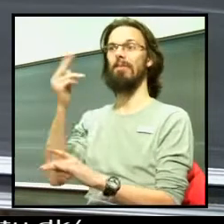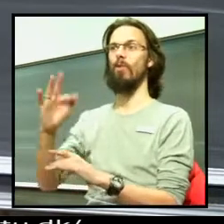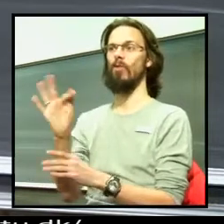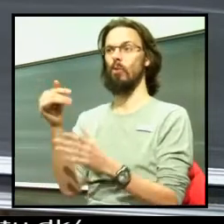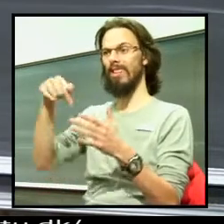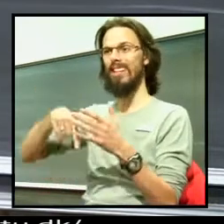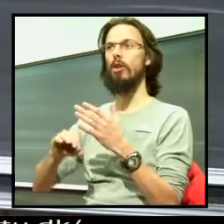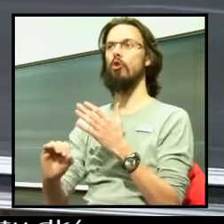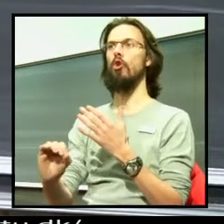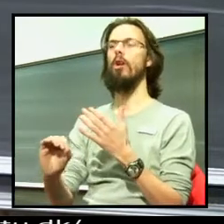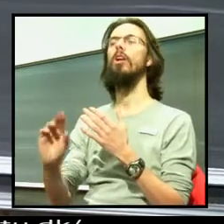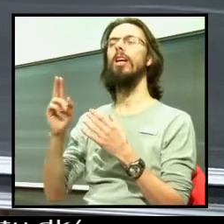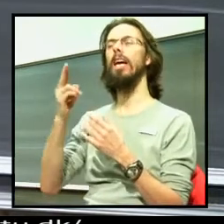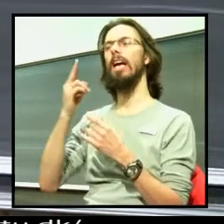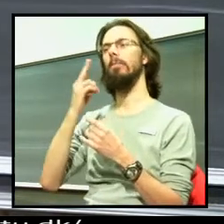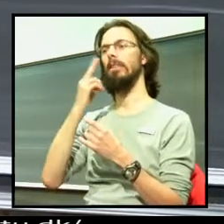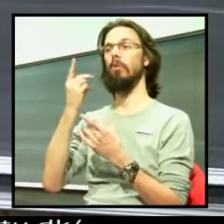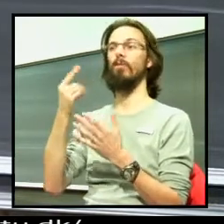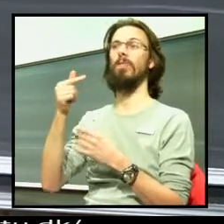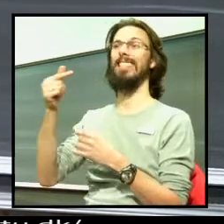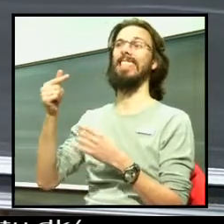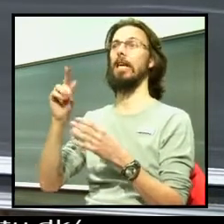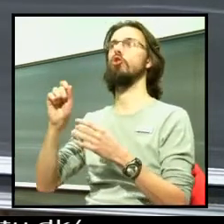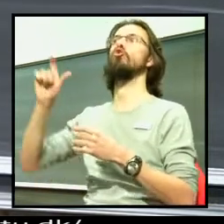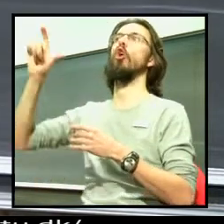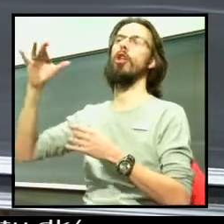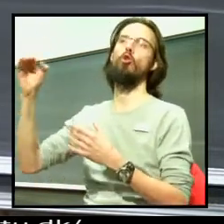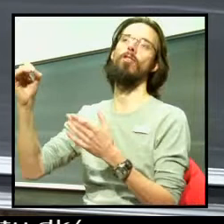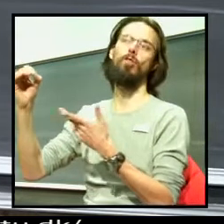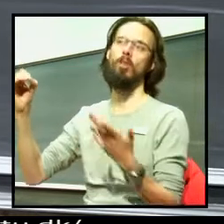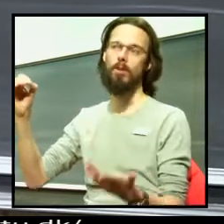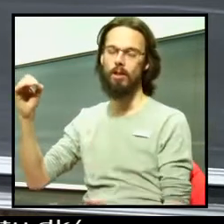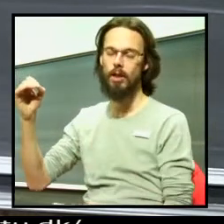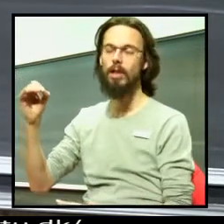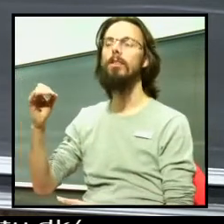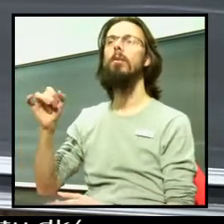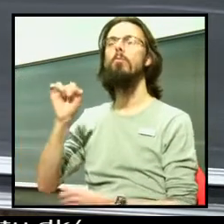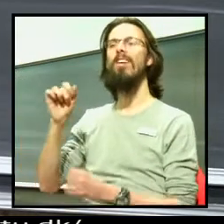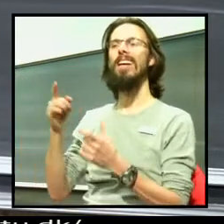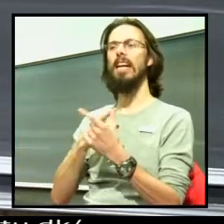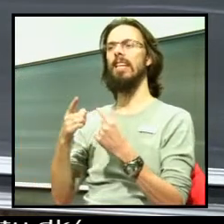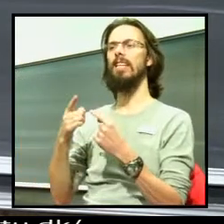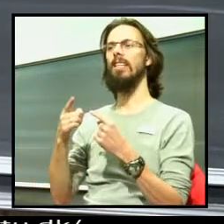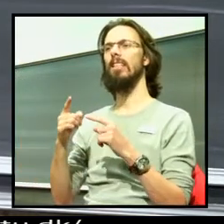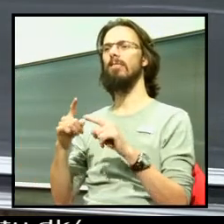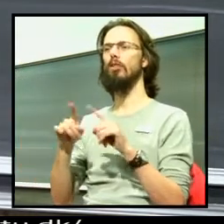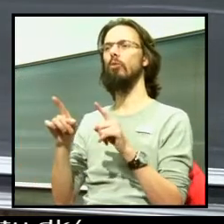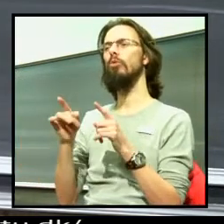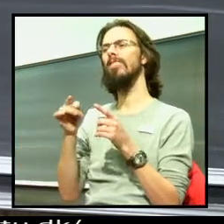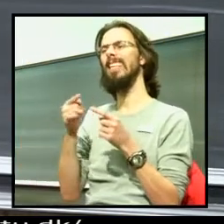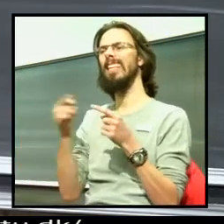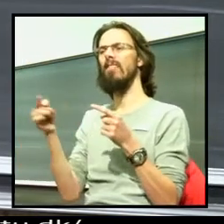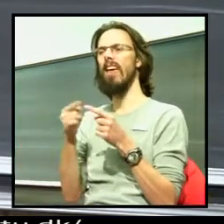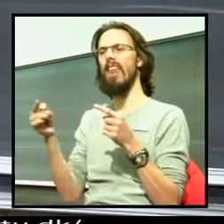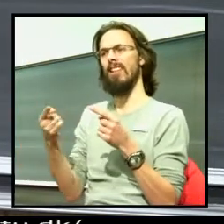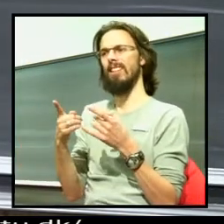og så kan man kigge på den for t større end 0 for eksempel. Så der vil være et eller andet definitionsinterval her, som fortæller, hvor ligningen gælder.